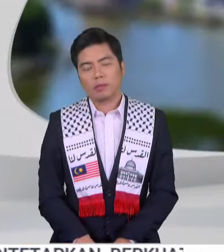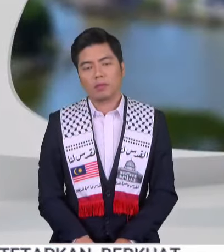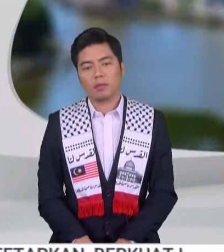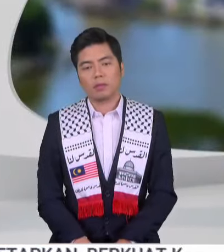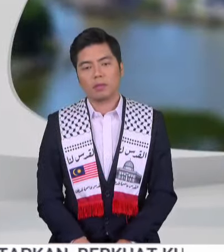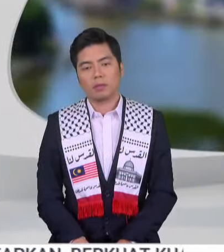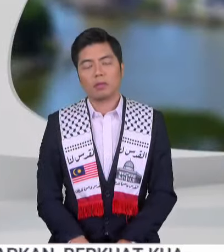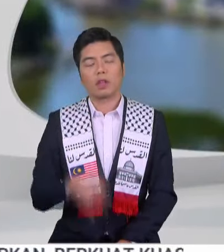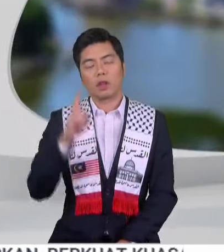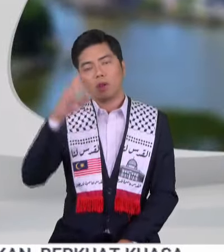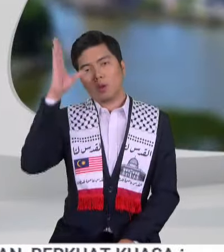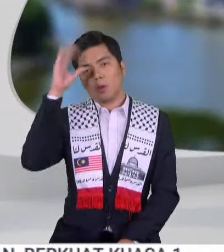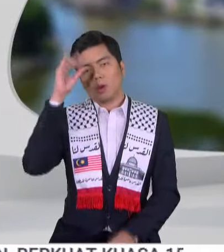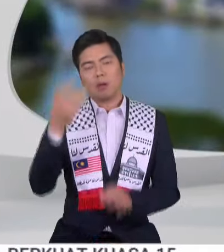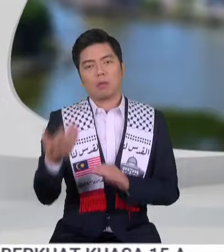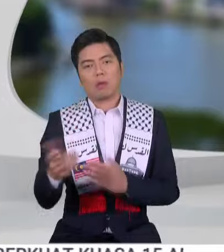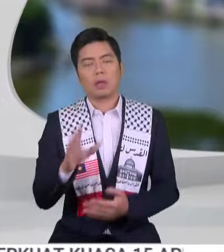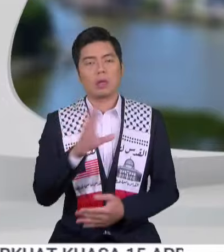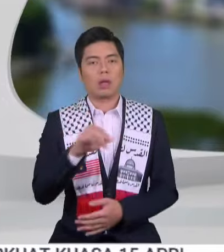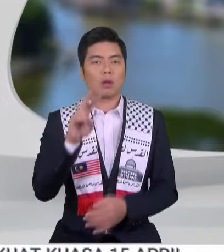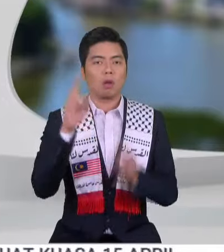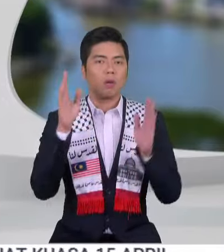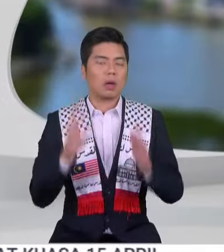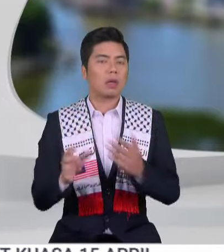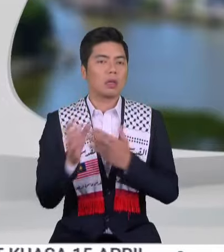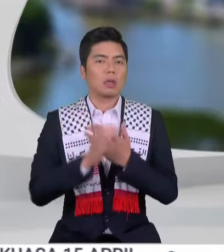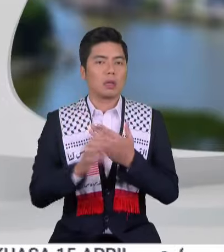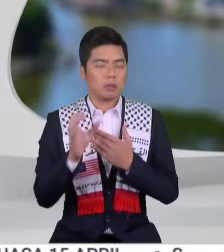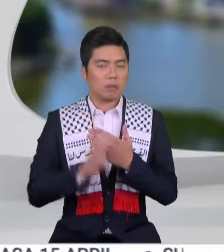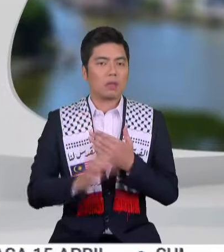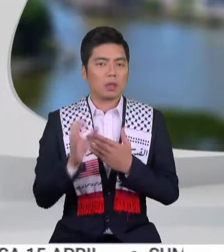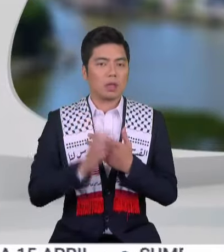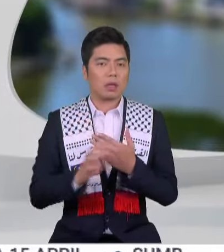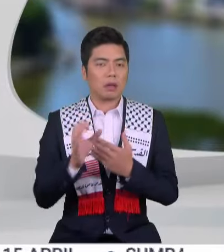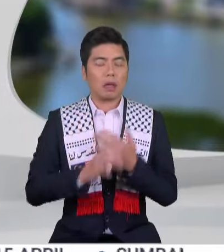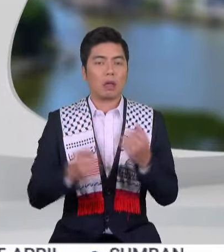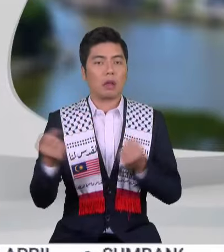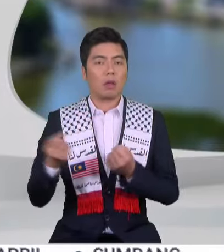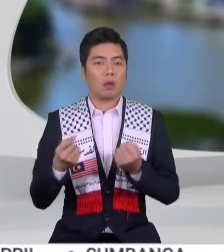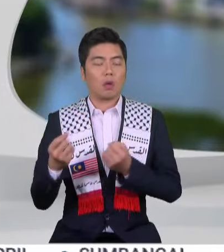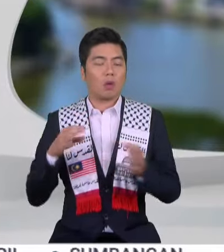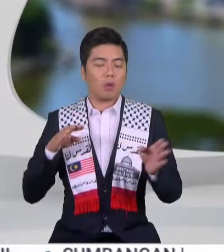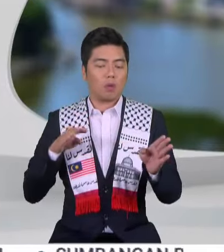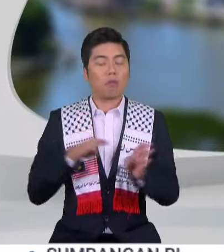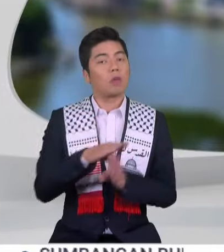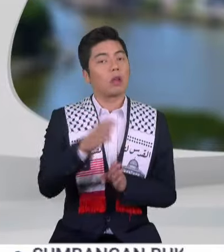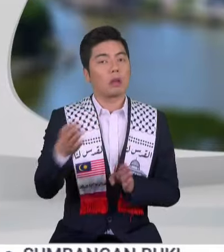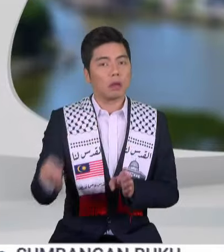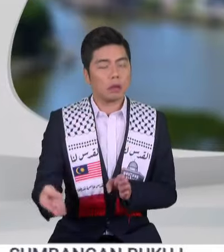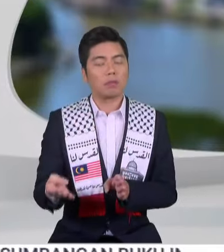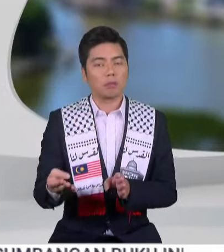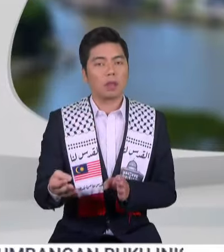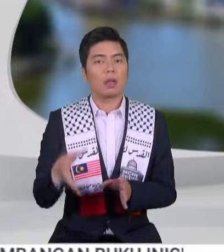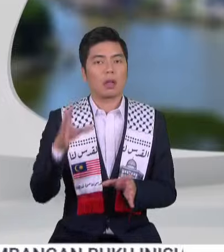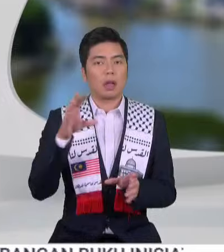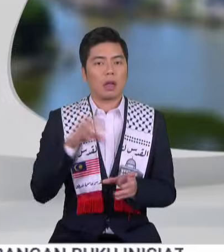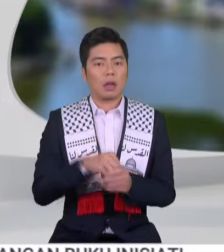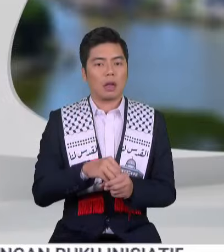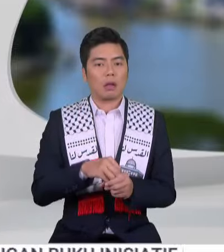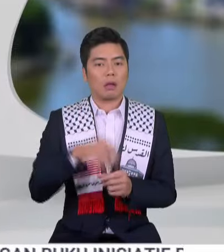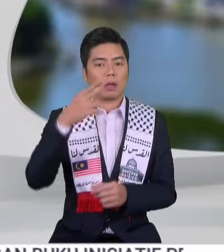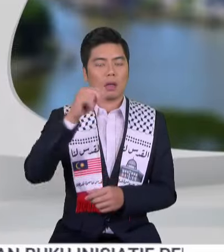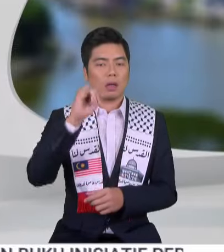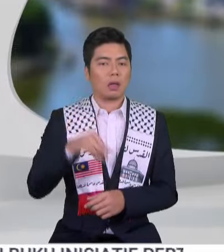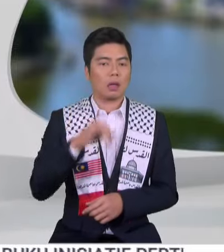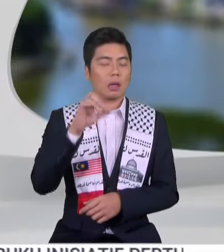Seorang lelaki maut manakala dua penumpang cedera apabila kenderaan yang dipandunya terbabas di tepi jalan lebuh raya Pehin Sri Haji